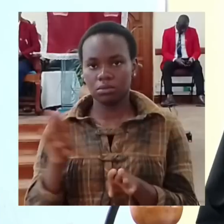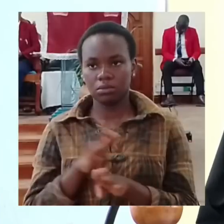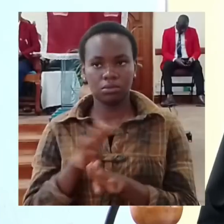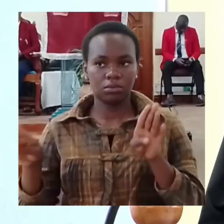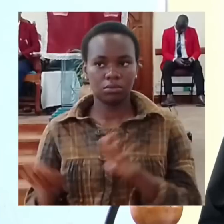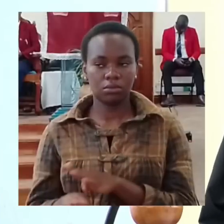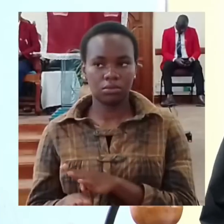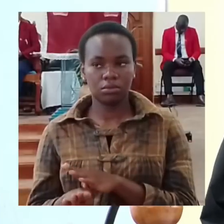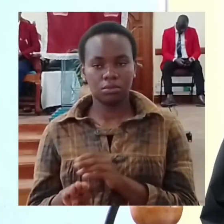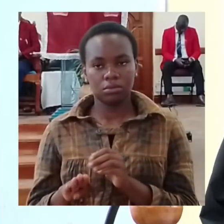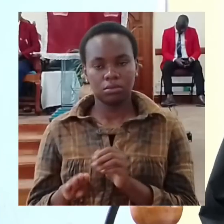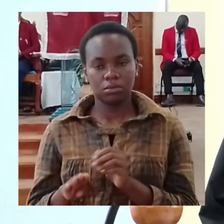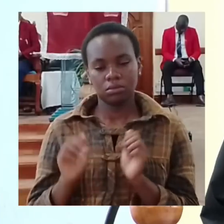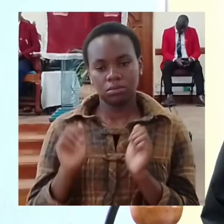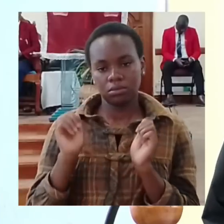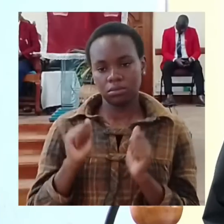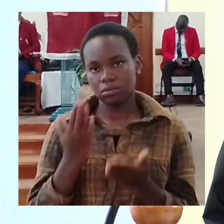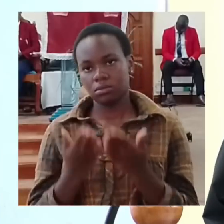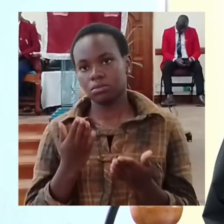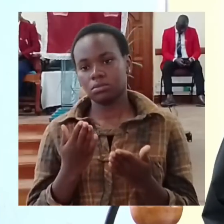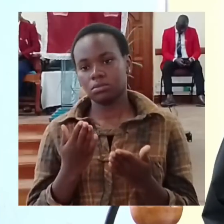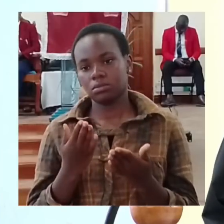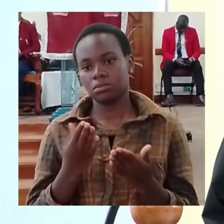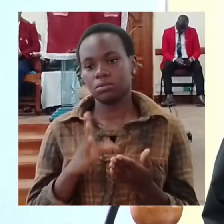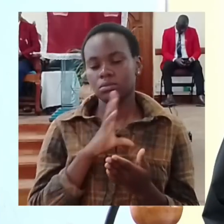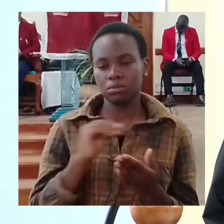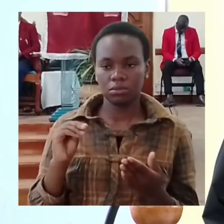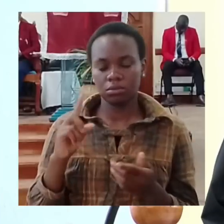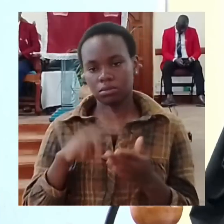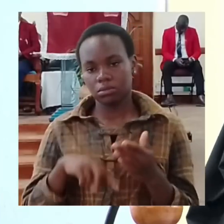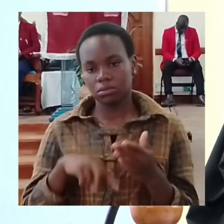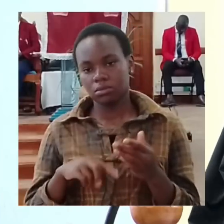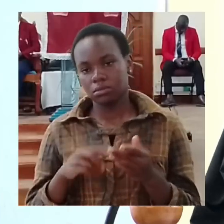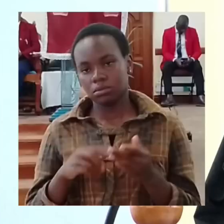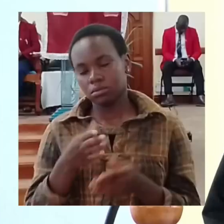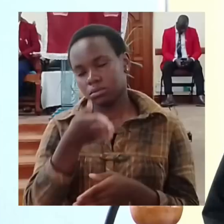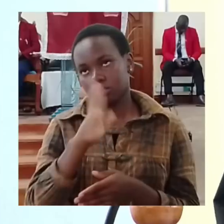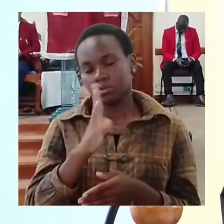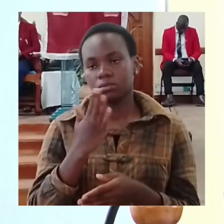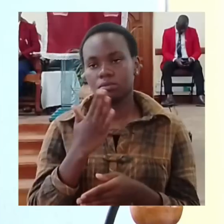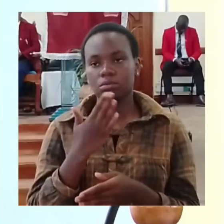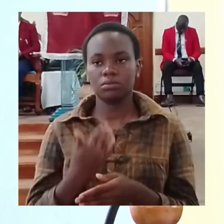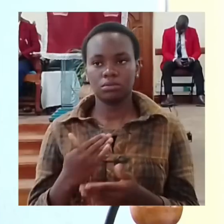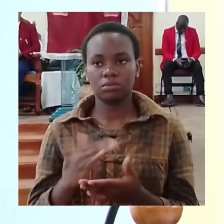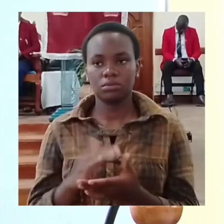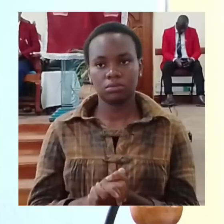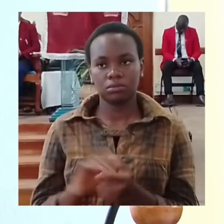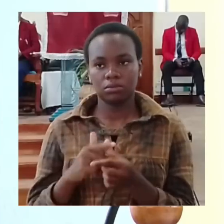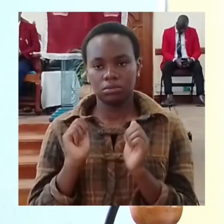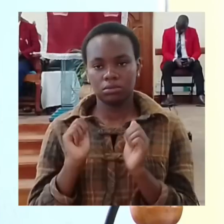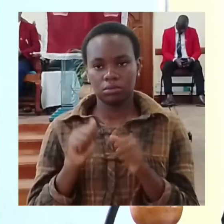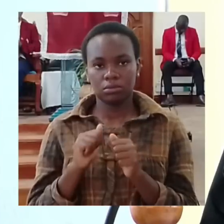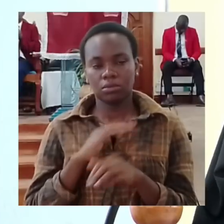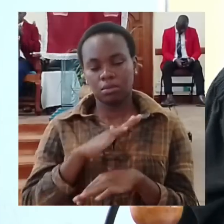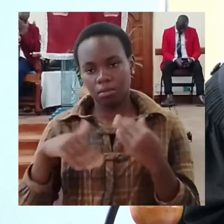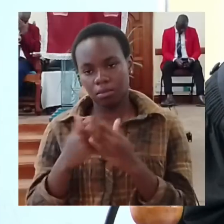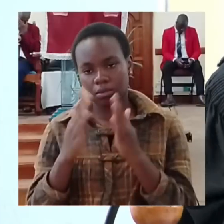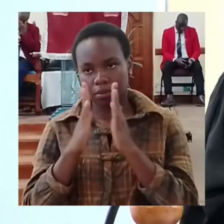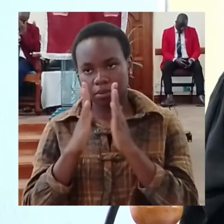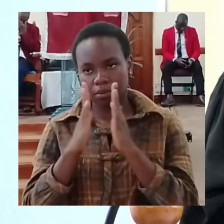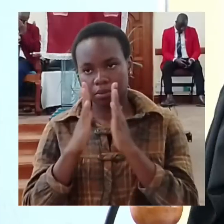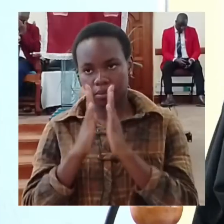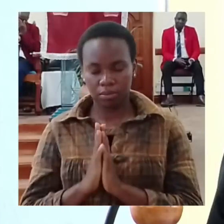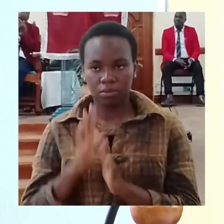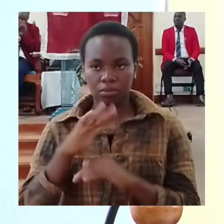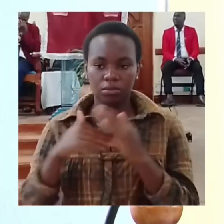maũndũ mothe kũringana na wendi. Rĩu nĩrĩo rĩbatiĩ gũkorwo rĩrĩ ihoya